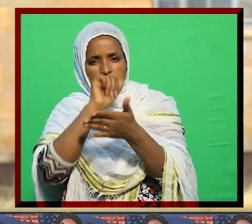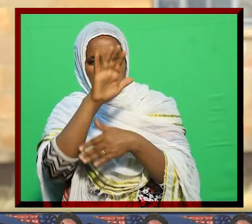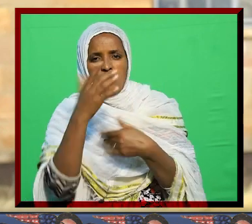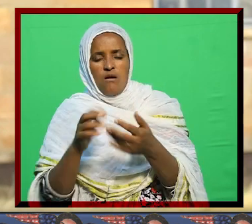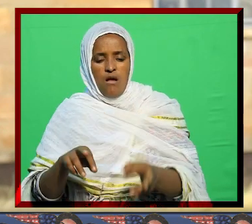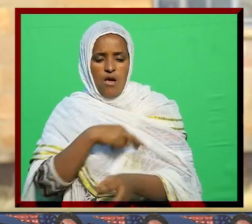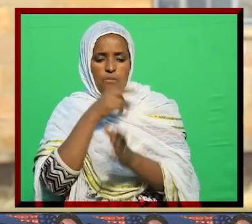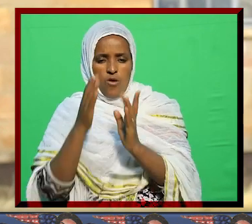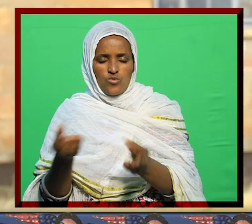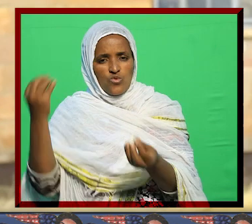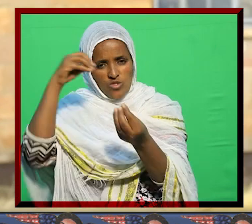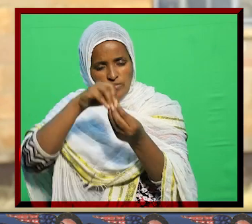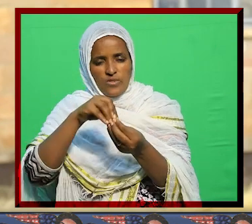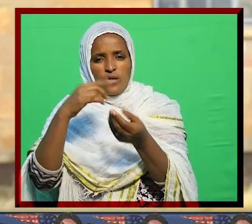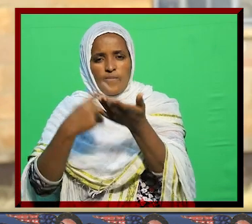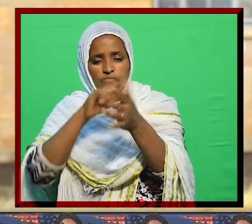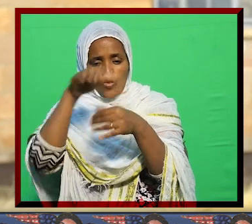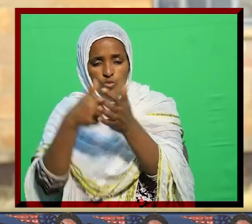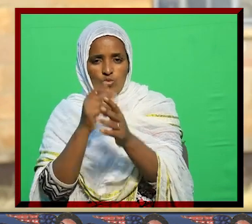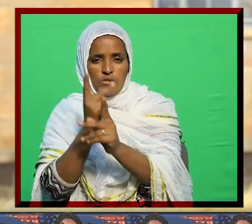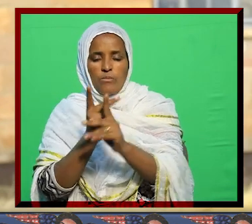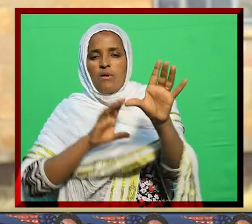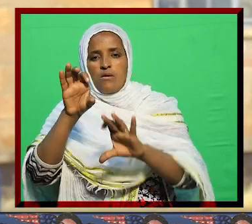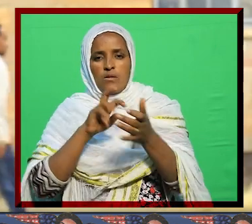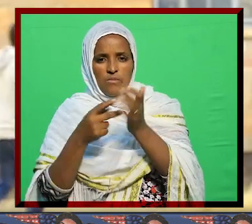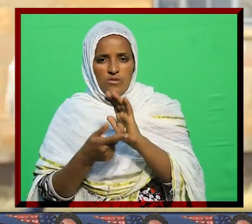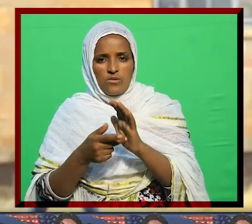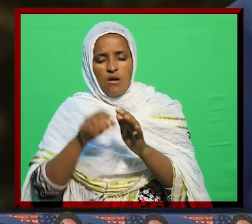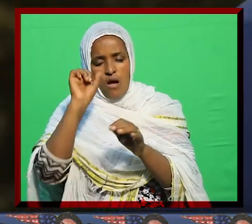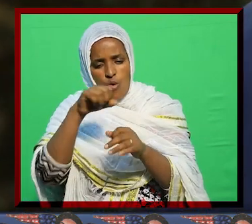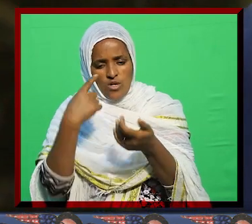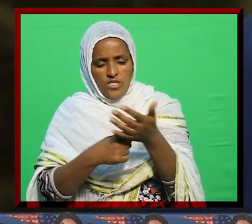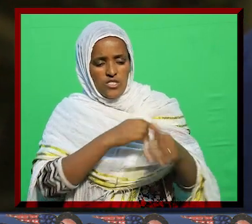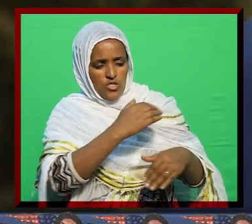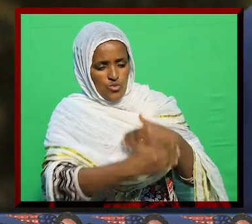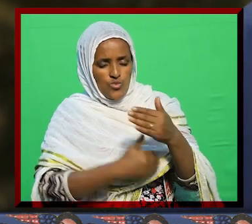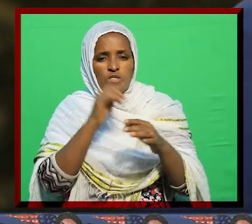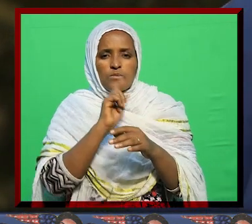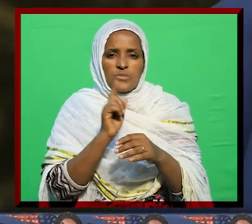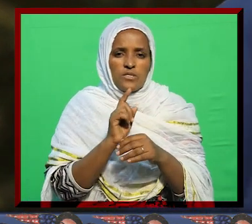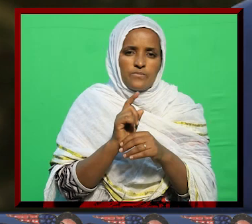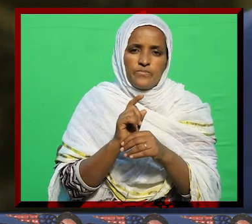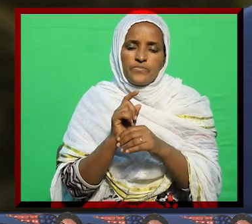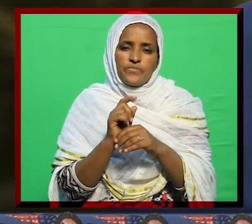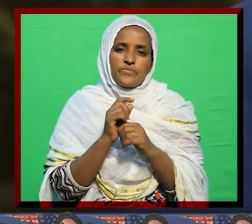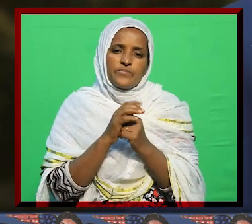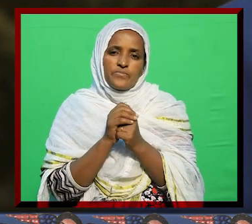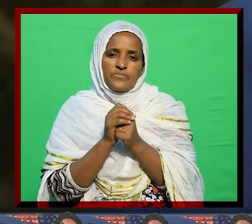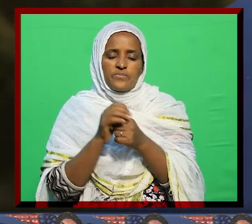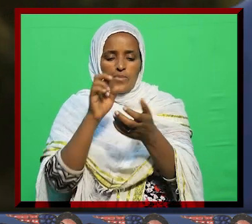ነው፣ ሃይማኖታዊ ጭምር የህይወት አደራችን ነው ሃይማኖቱ። ይህን ሁሉ እንድንጠብቀው ያደርገናል ማለት ነው። አዎ ለዚህ ትውልድ ምንድን ነው